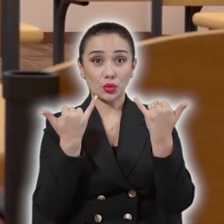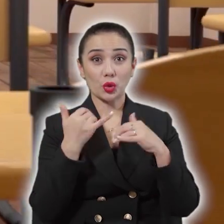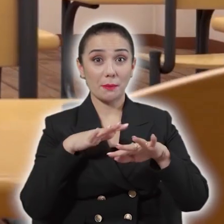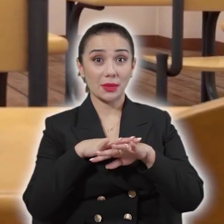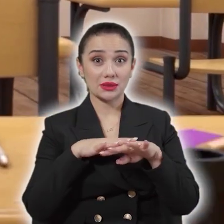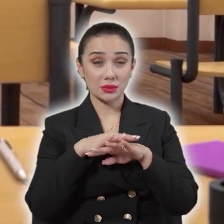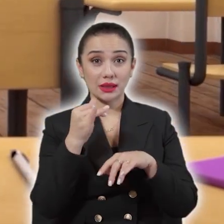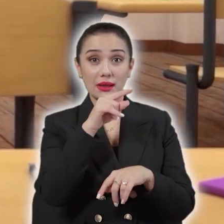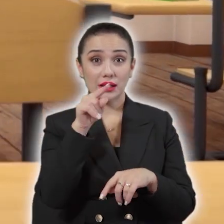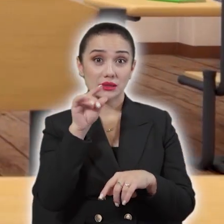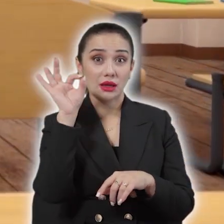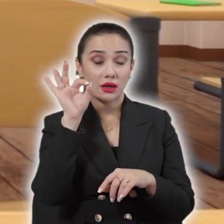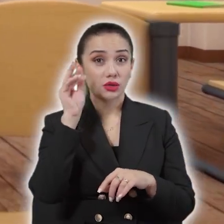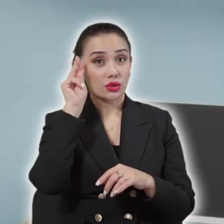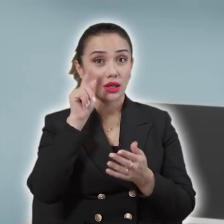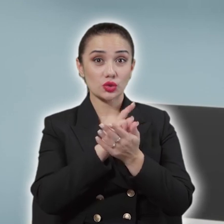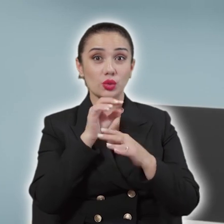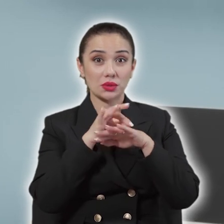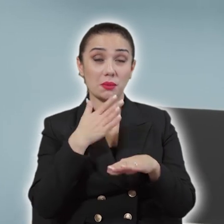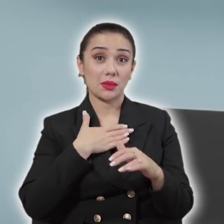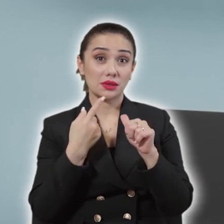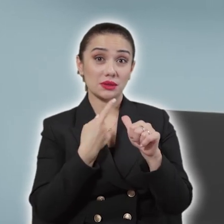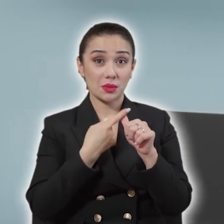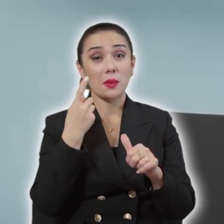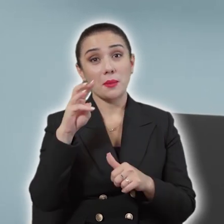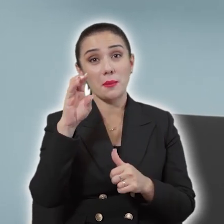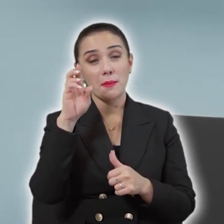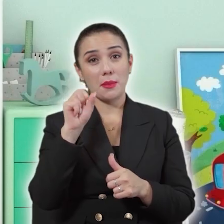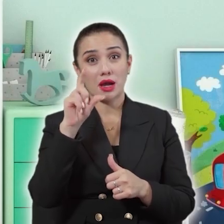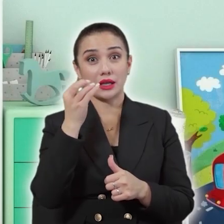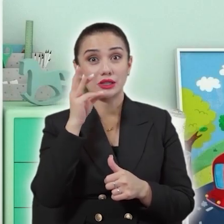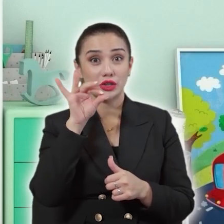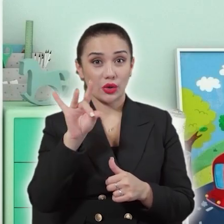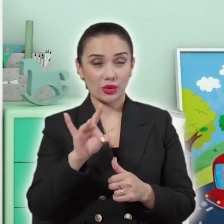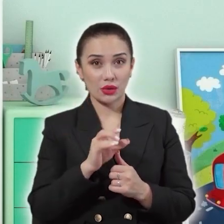Bugün matematikadan kasr haqida dars o'tdik. Salom, mening ismim Baxtiyor.